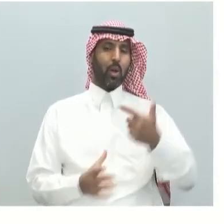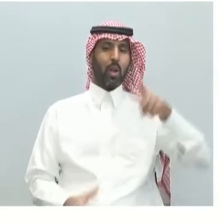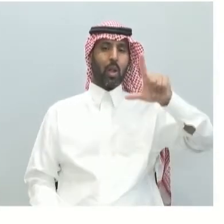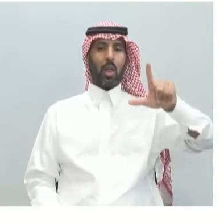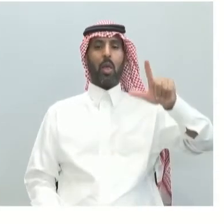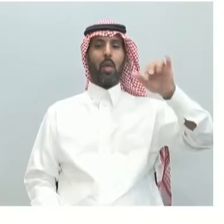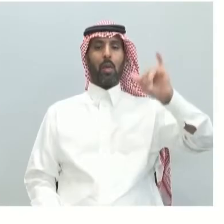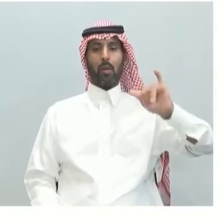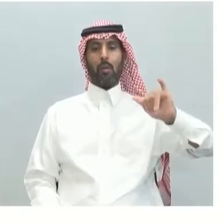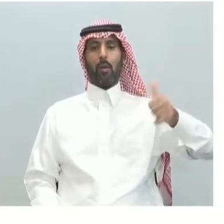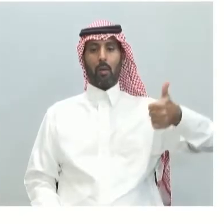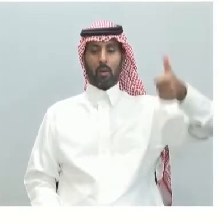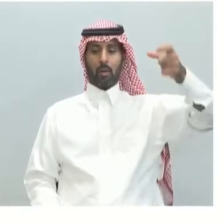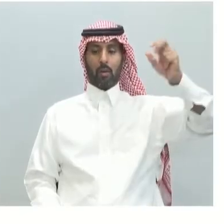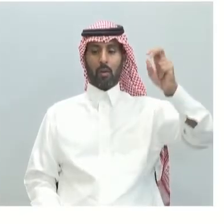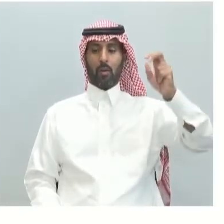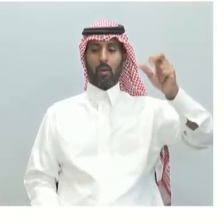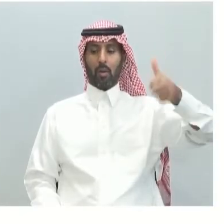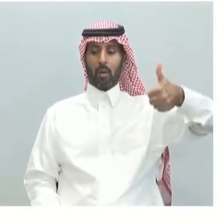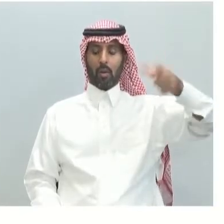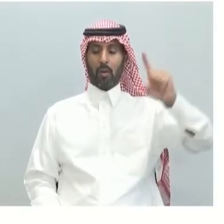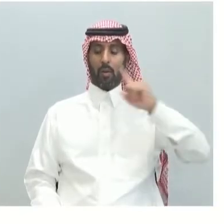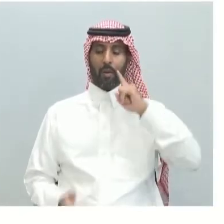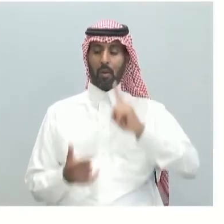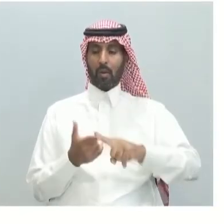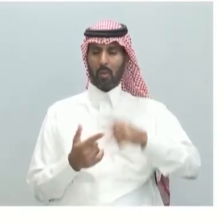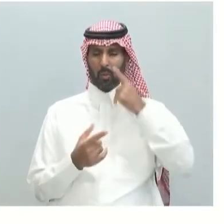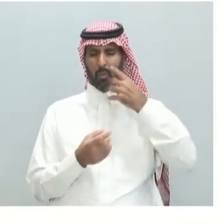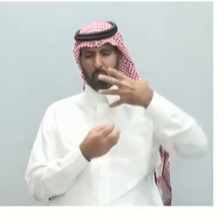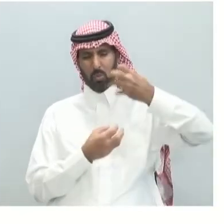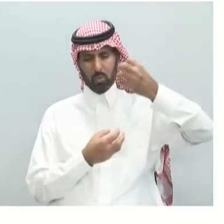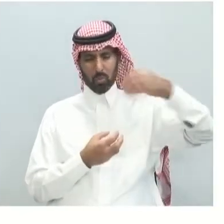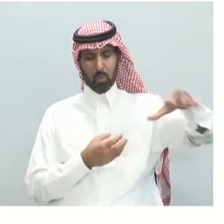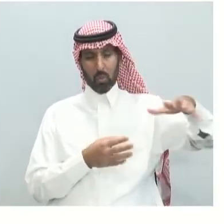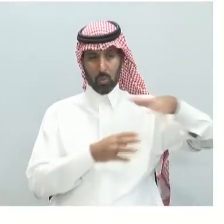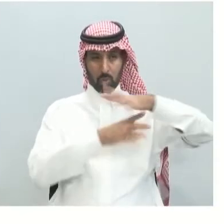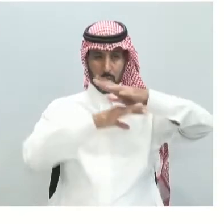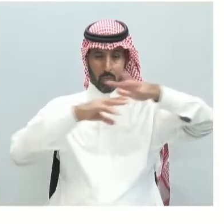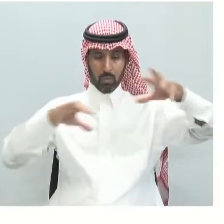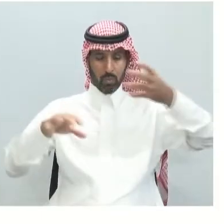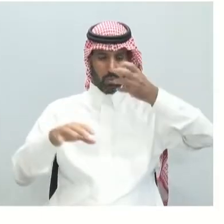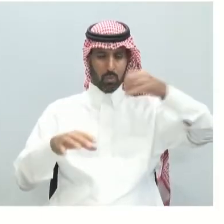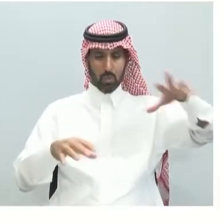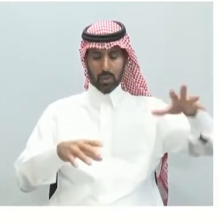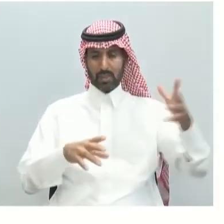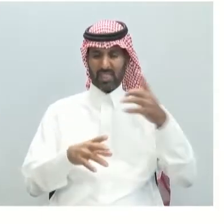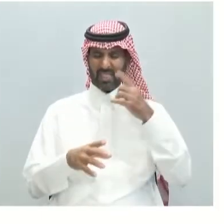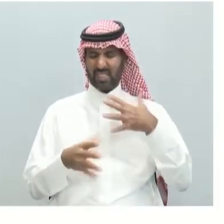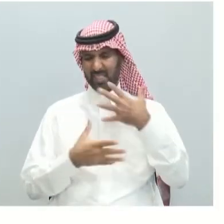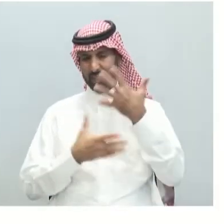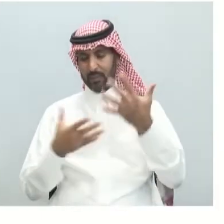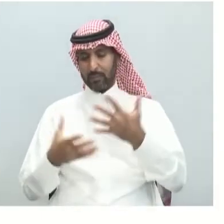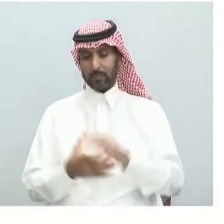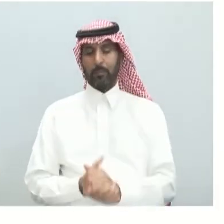وقلنا بان الضجيج هو احد الملوثات التي تنقص صفو